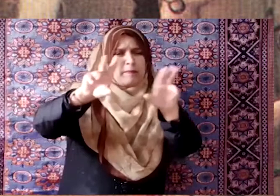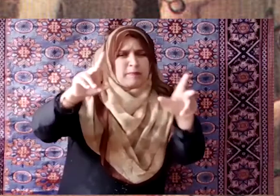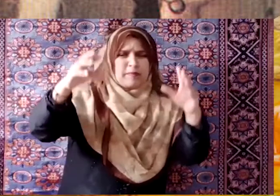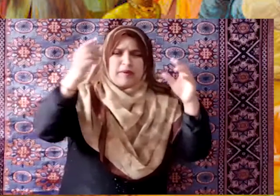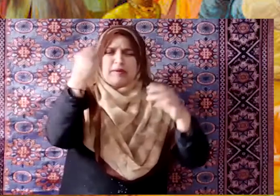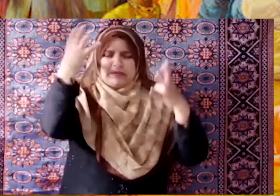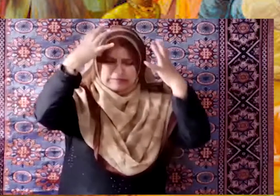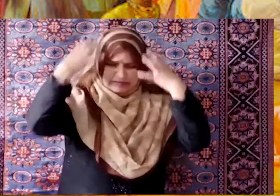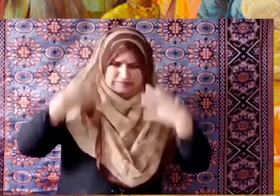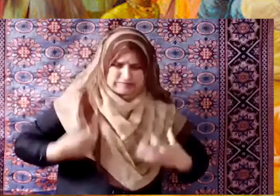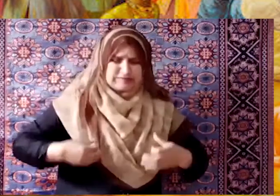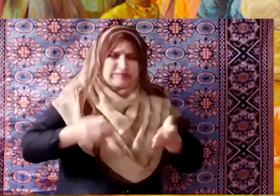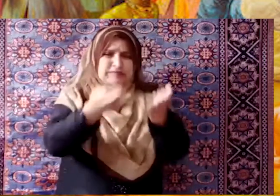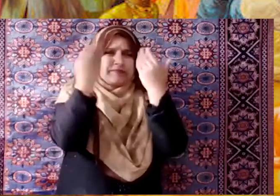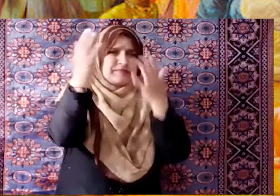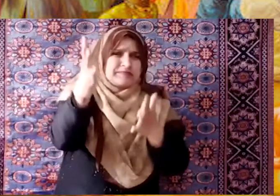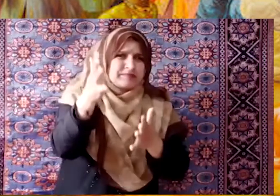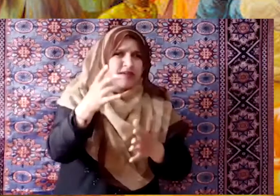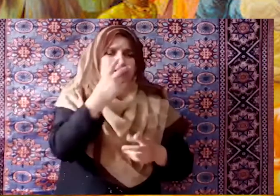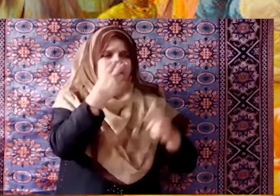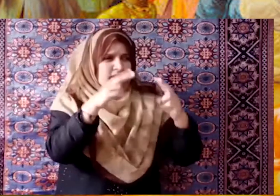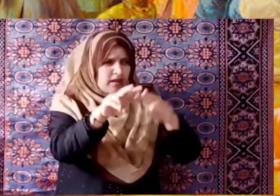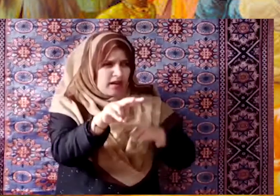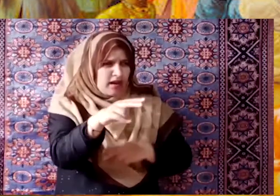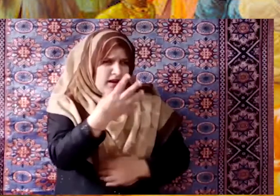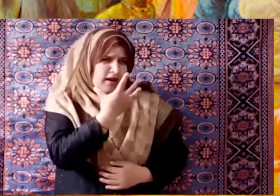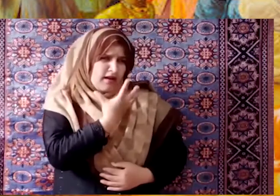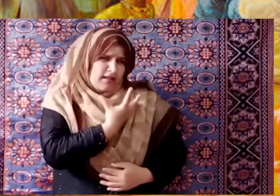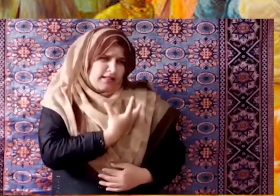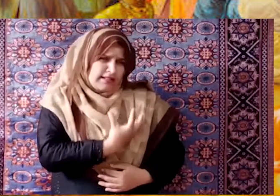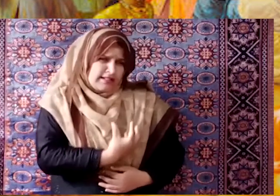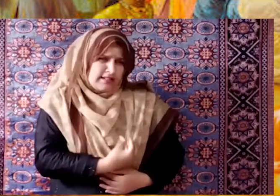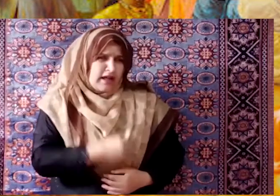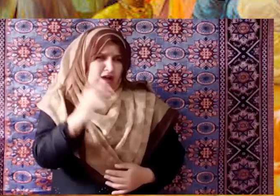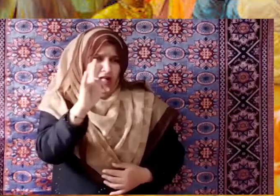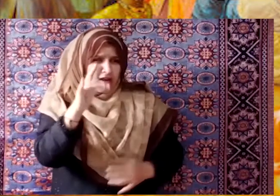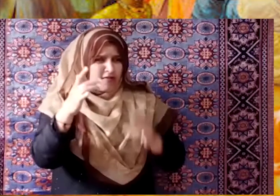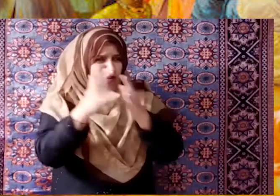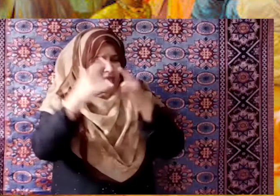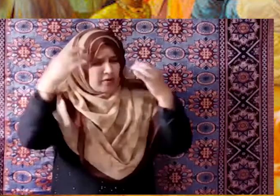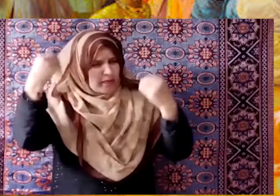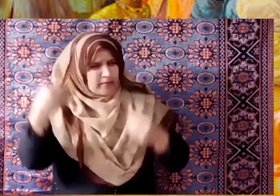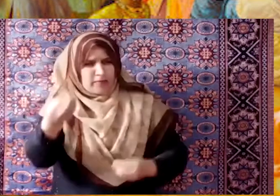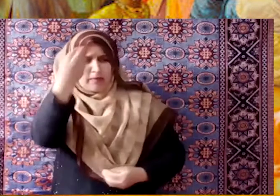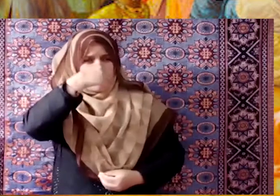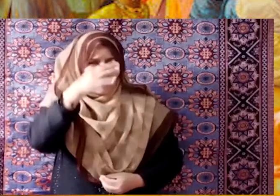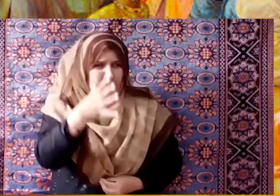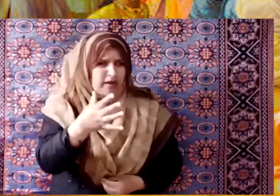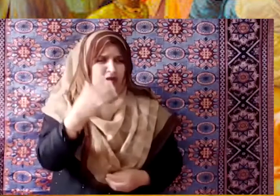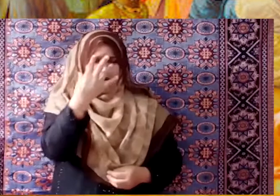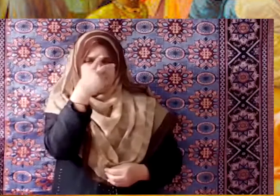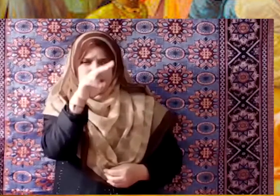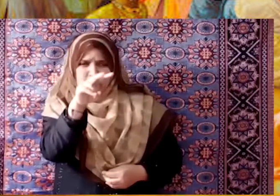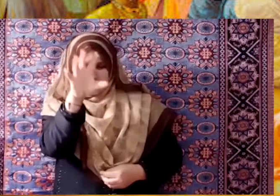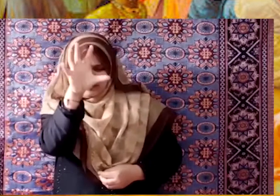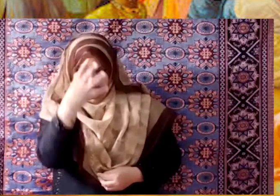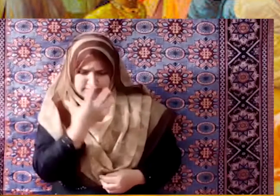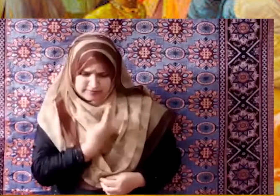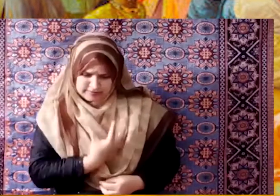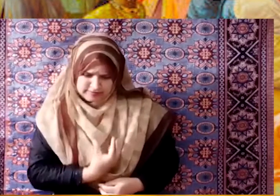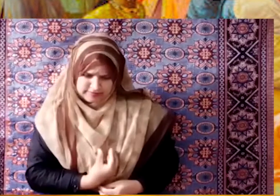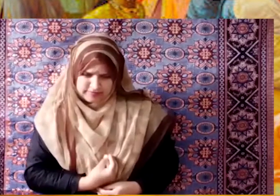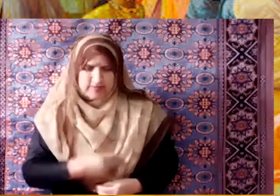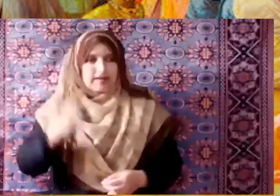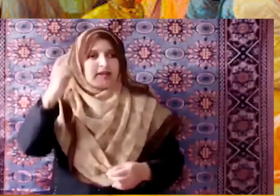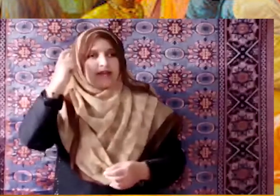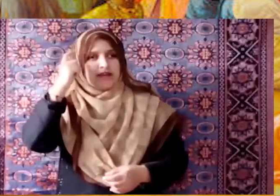رانجھا نے رنگ پور میں ڈیرا لگا لیا اور خیرات کے بہانے ہیر کا دیدار کرتا رہا۔ بالآخر ہیر نے سہتی کے